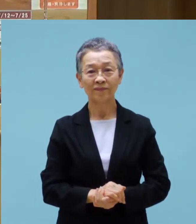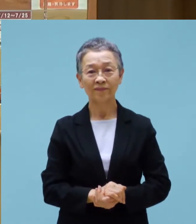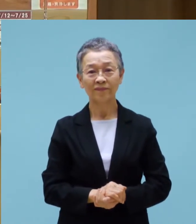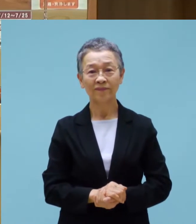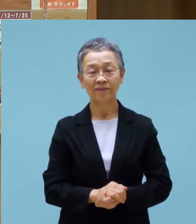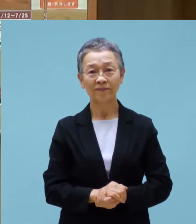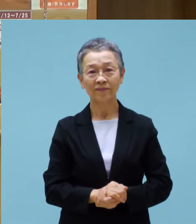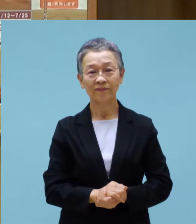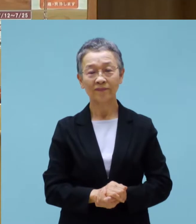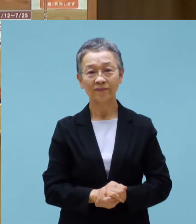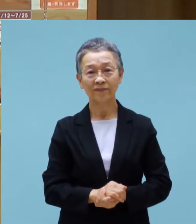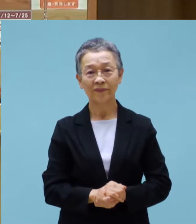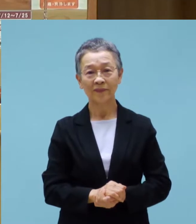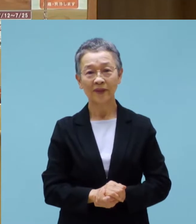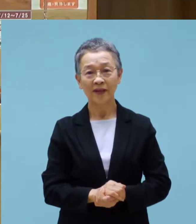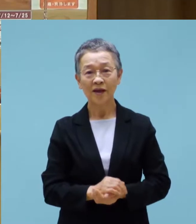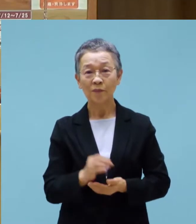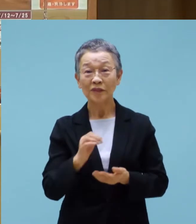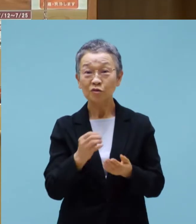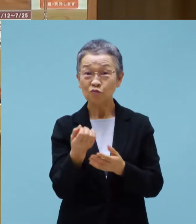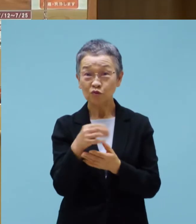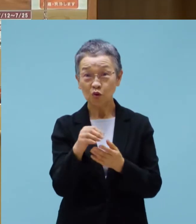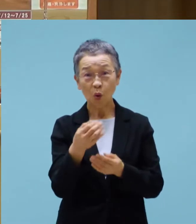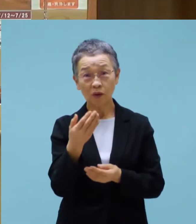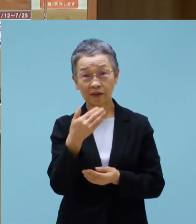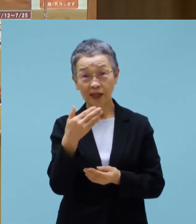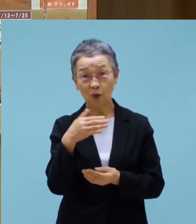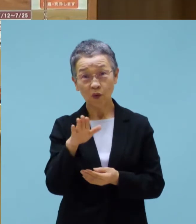はい、読売新聞の佐藤です。